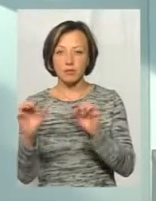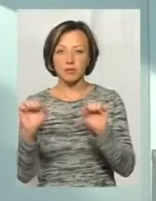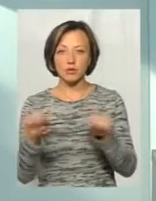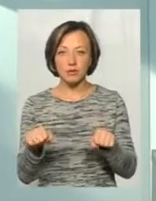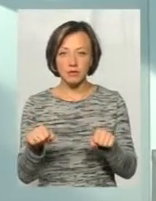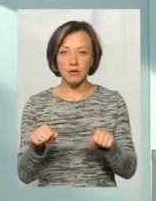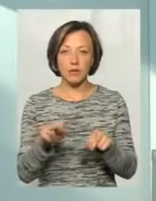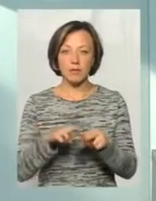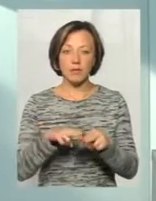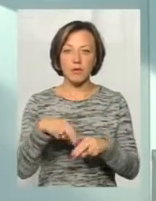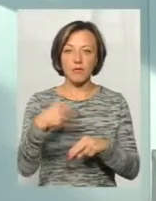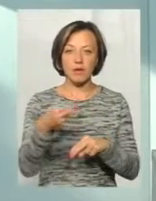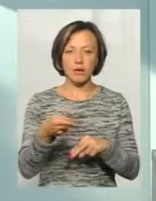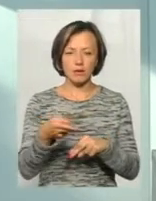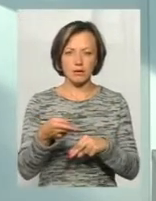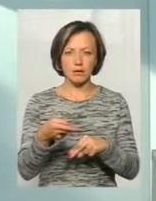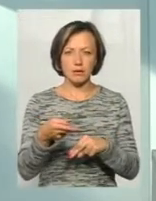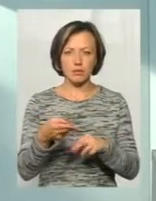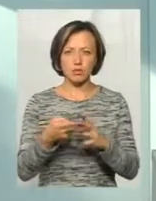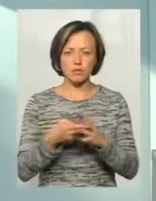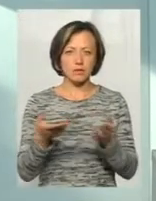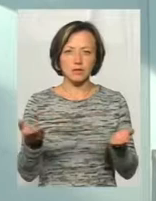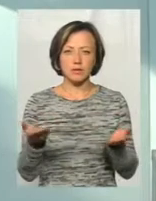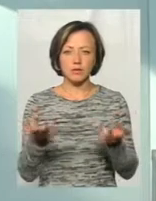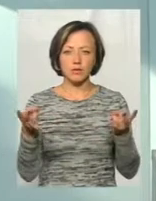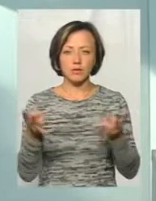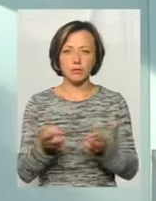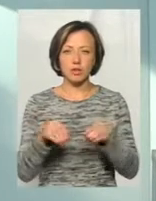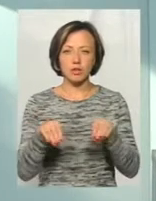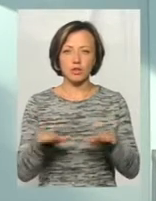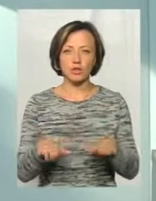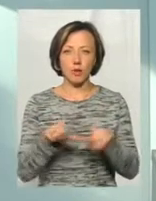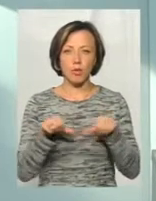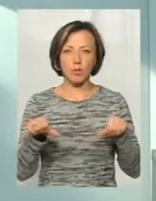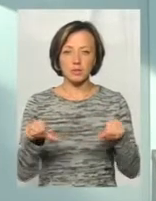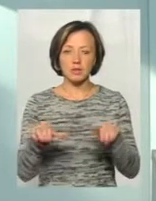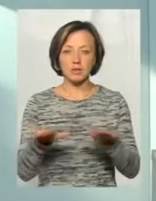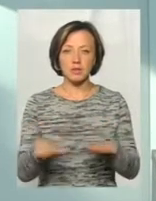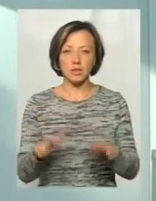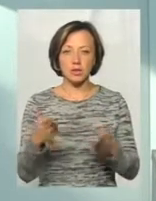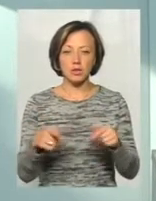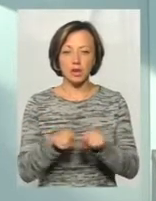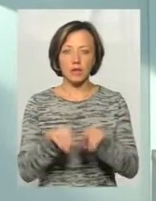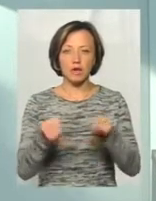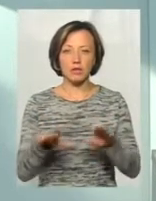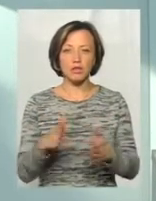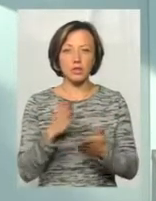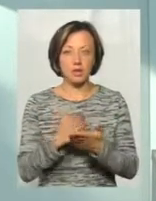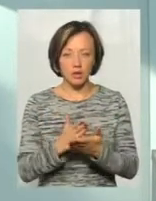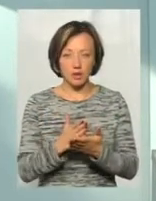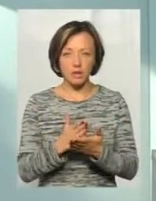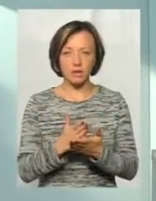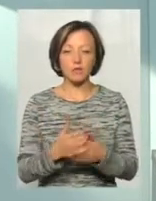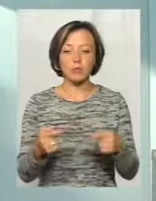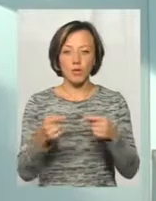можливо повернення субсидії. Тут необхідне рішення комісії місцевої. Якщо таке рішення є, то